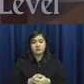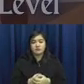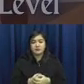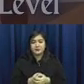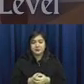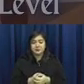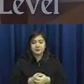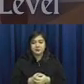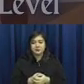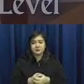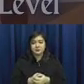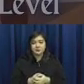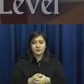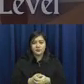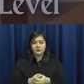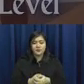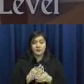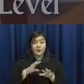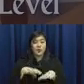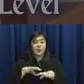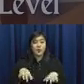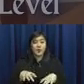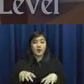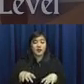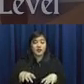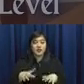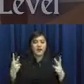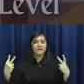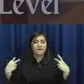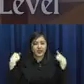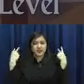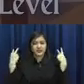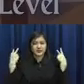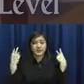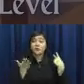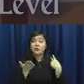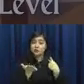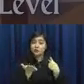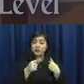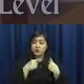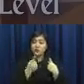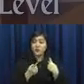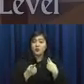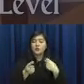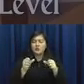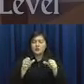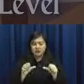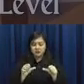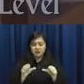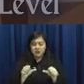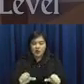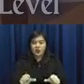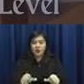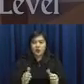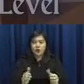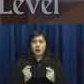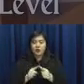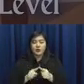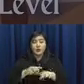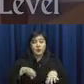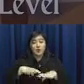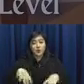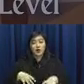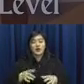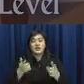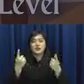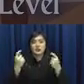You see, they labor in vain that build it. Ikaw na pinapilit mo mag-itaguyod by your own ang